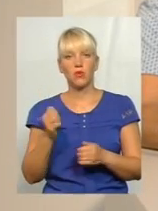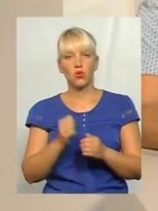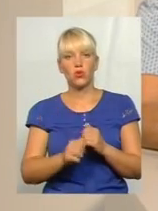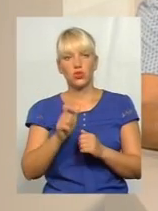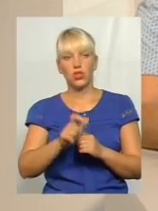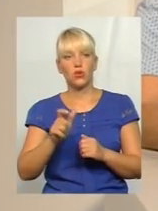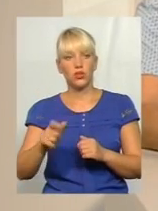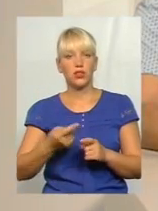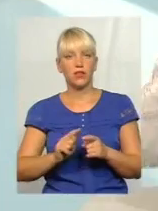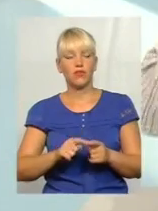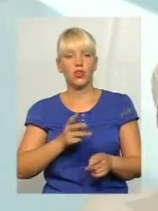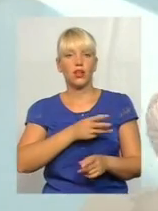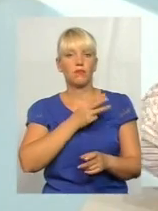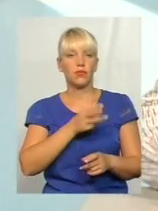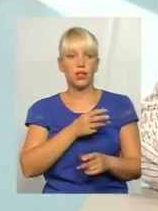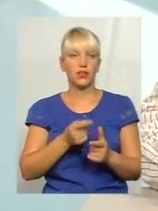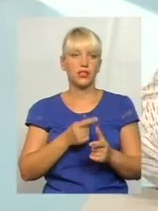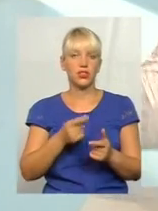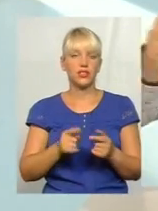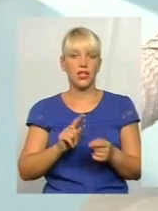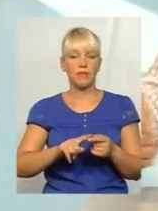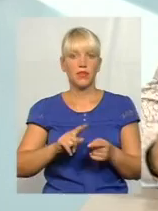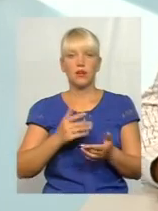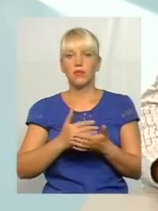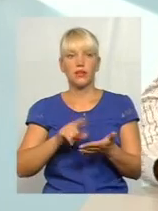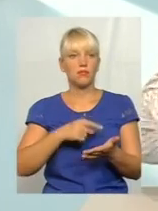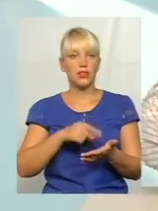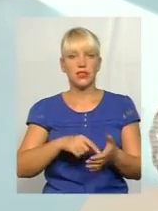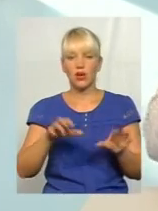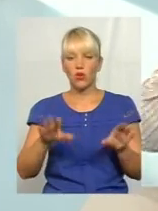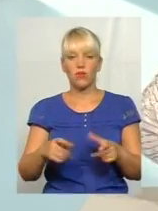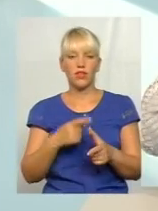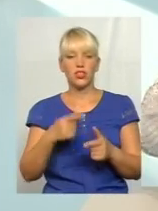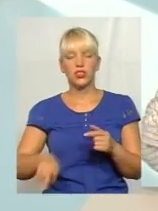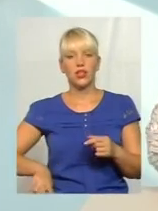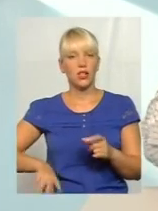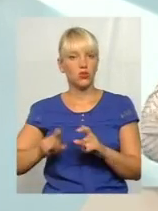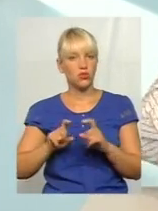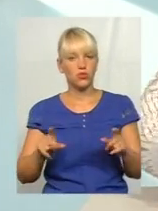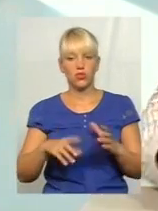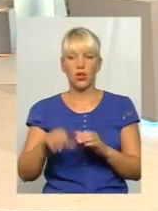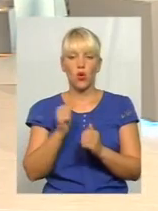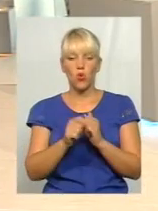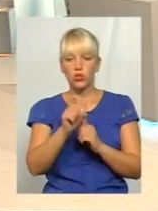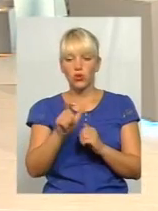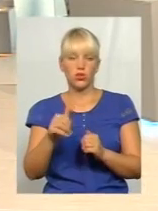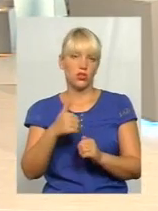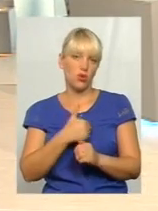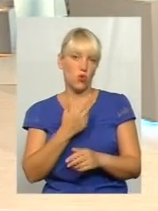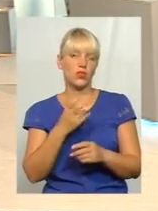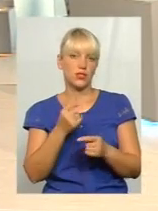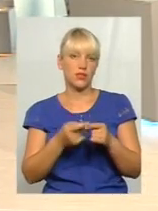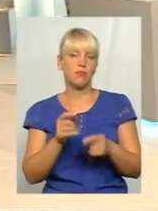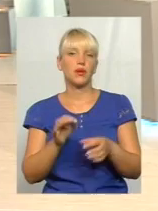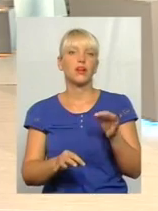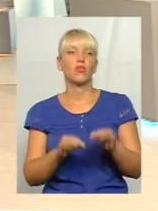прагне скажемо і чи це міський голова чи це директор школи Кожен хоче для себе кращіх позиції